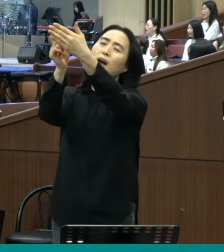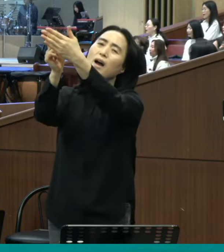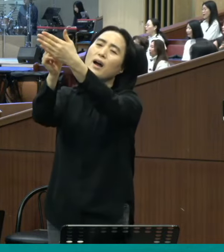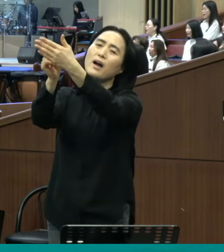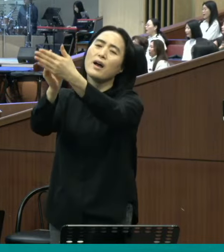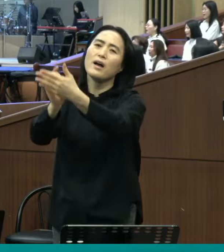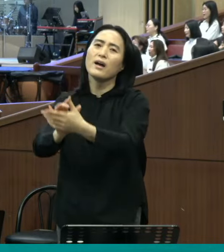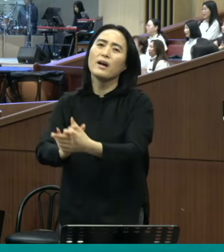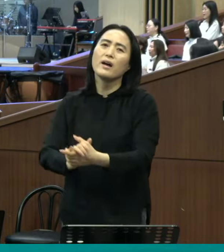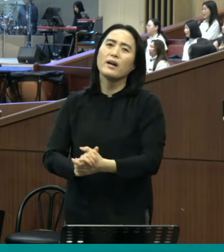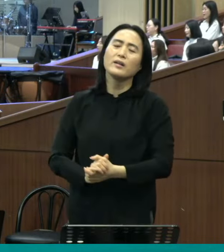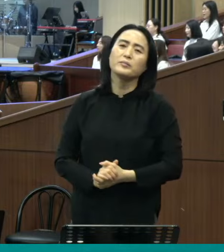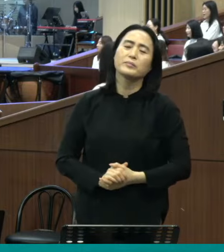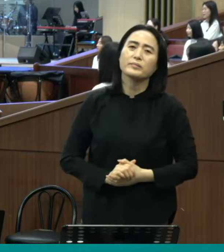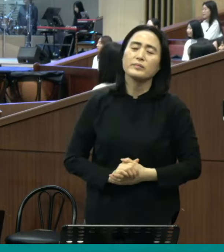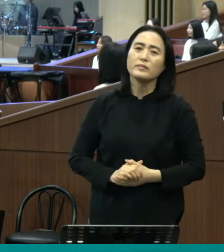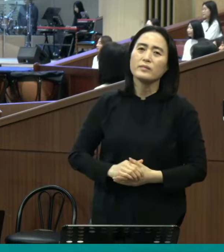붙이셨도다. 그가